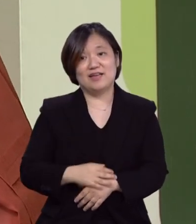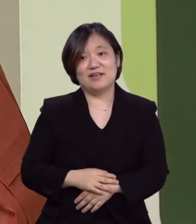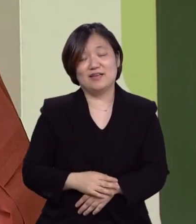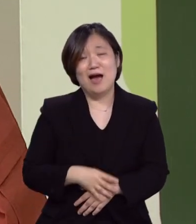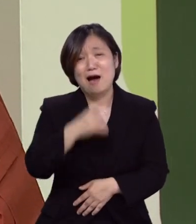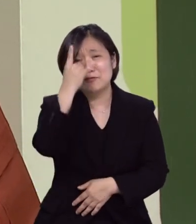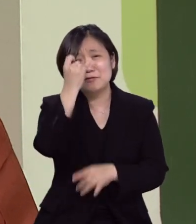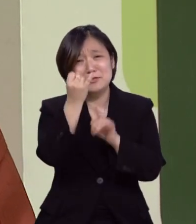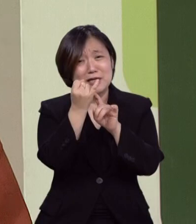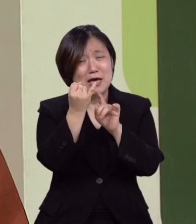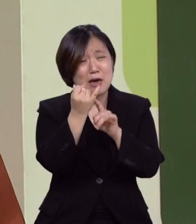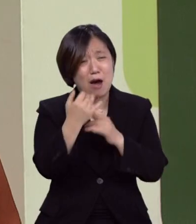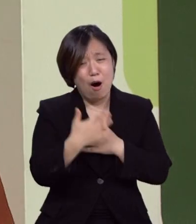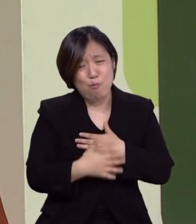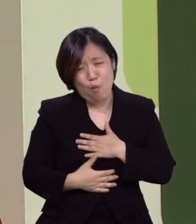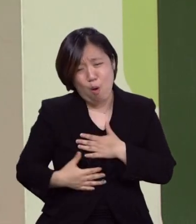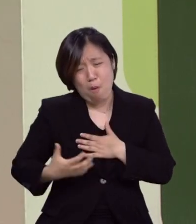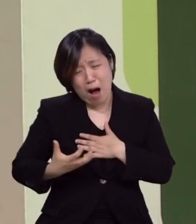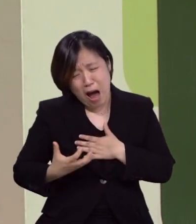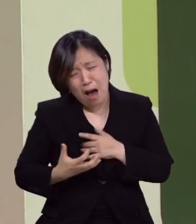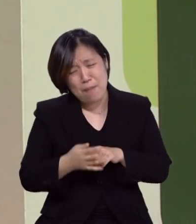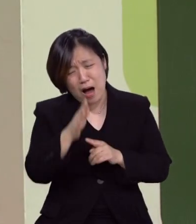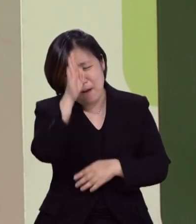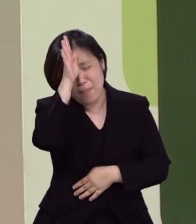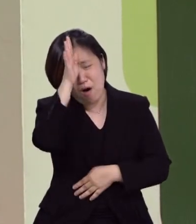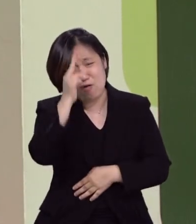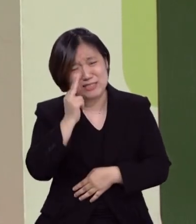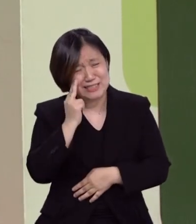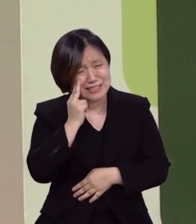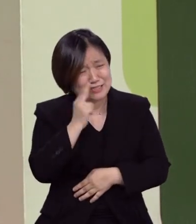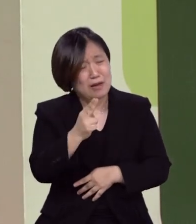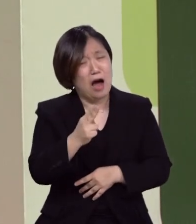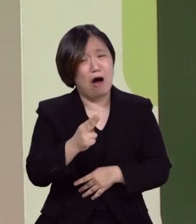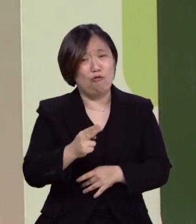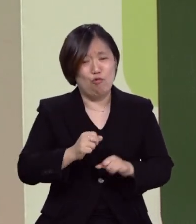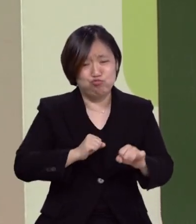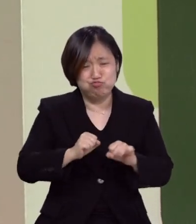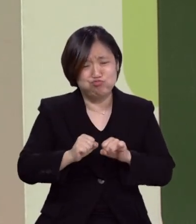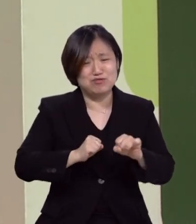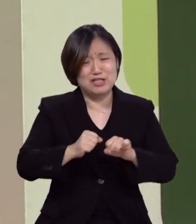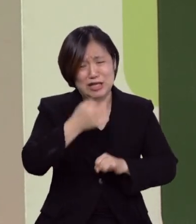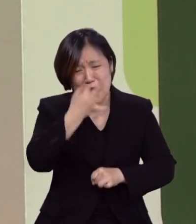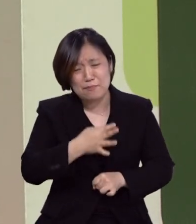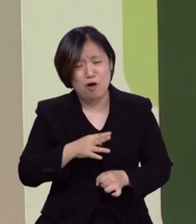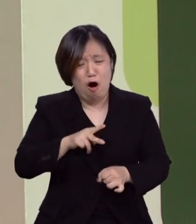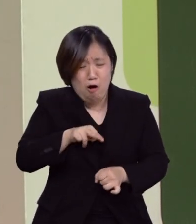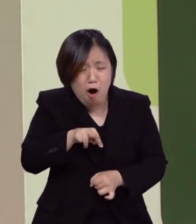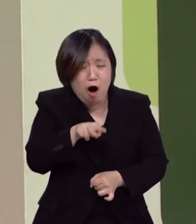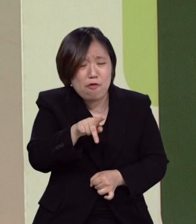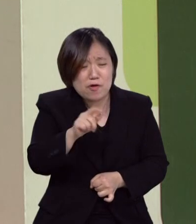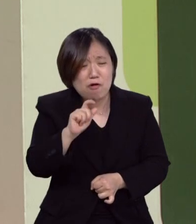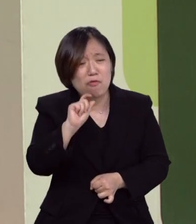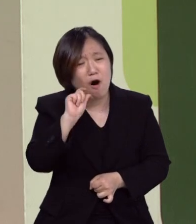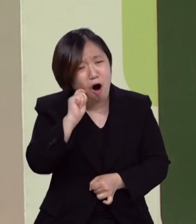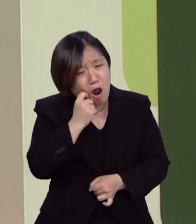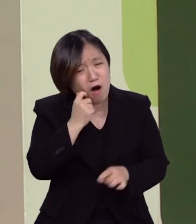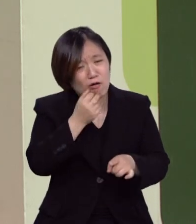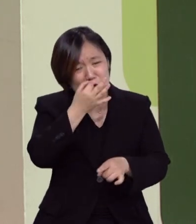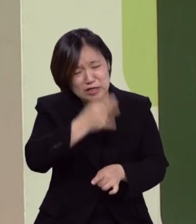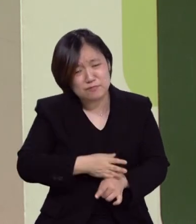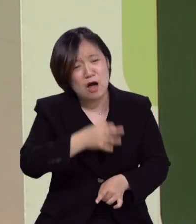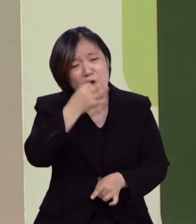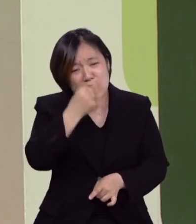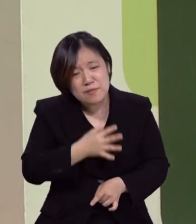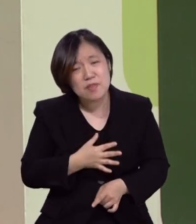정말 몸도 움직이기가 힘들고요 산요 산골짜기 성전함 걸어서 올라오는 산길도 너무나